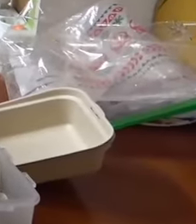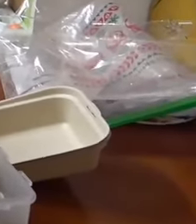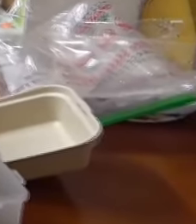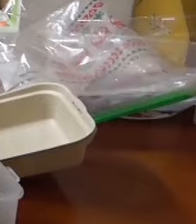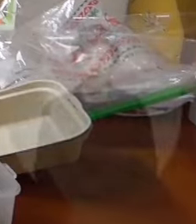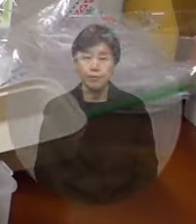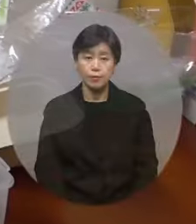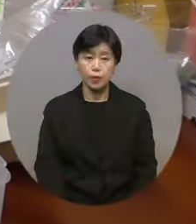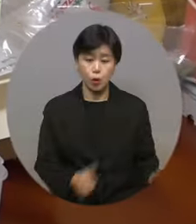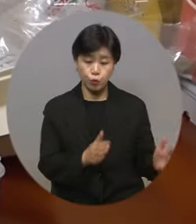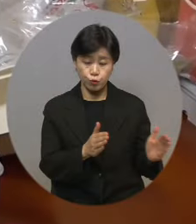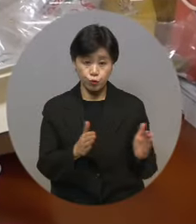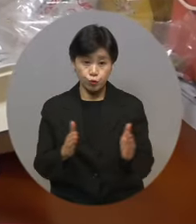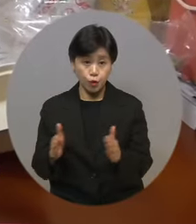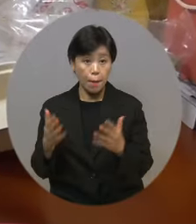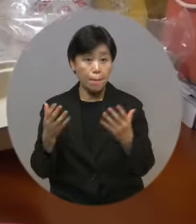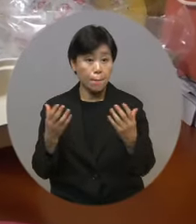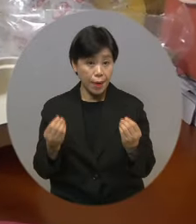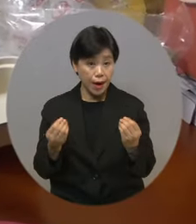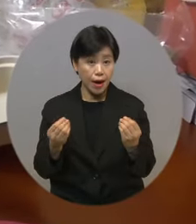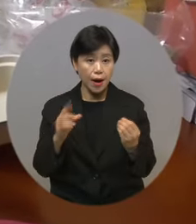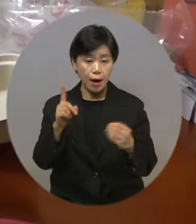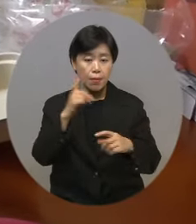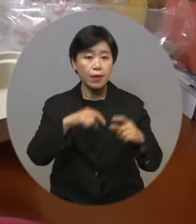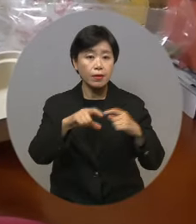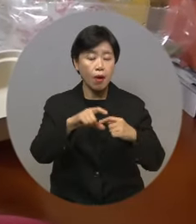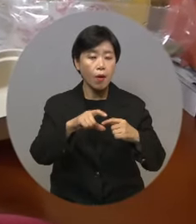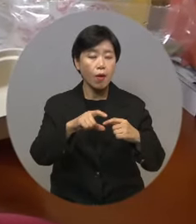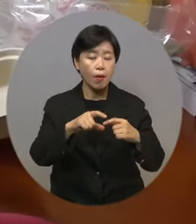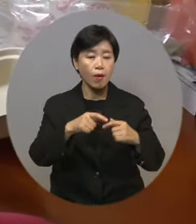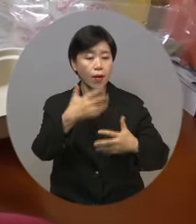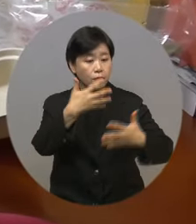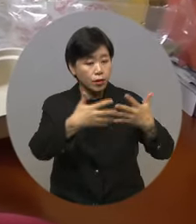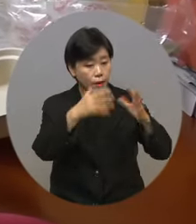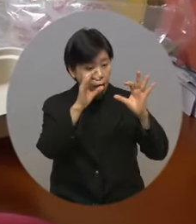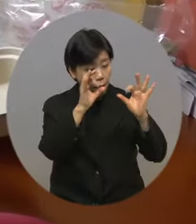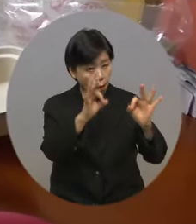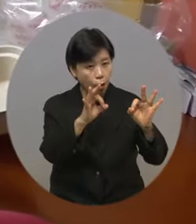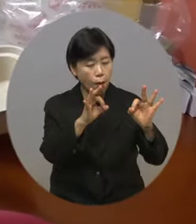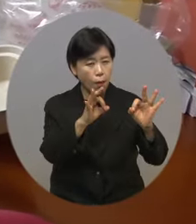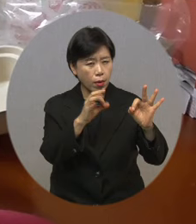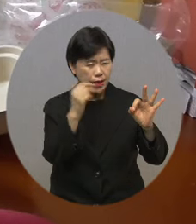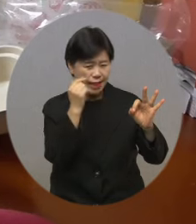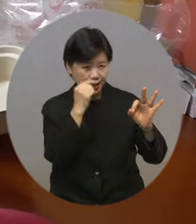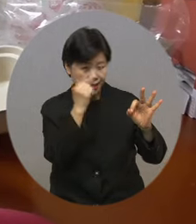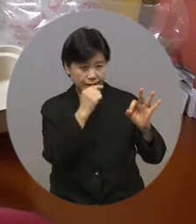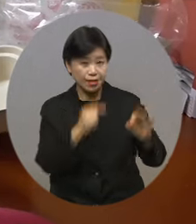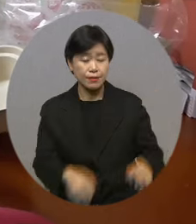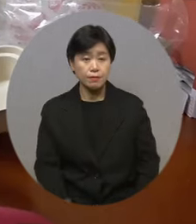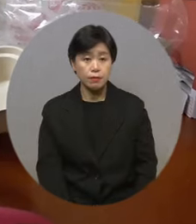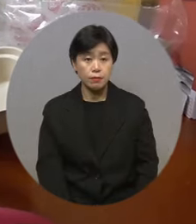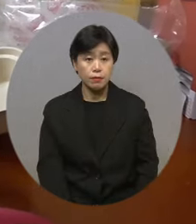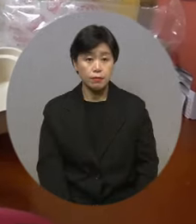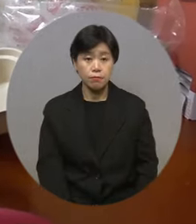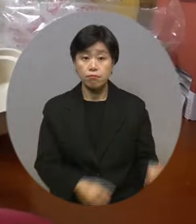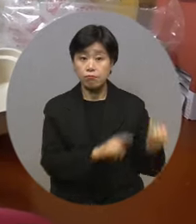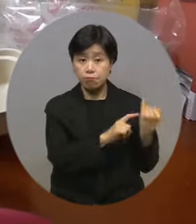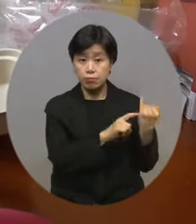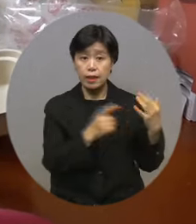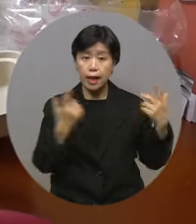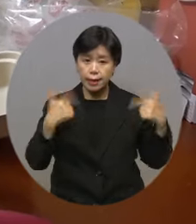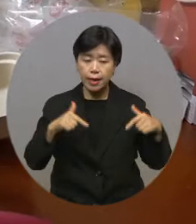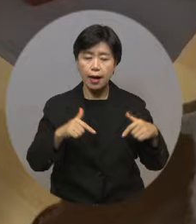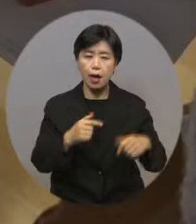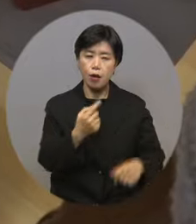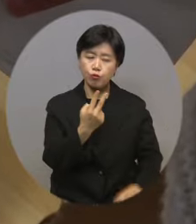재료들을 다 준비하고 한 번 더 영상을 꼼꼼하게 확인합니다. 지연 씨는 늘 이렇게 두 번,